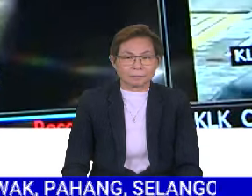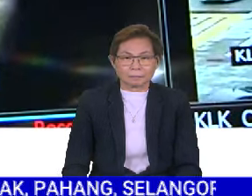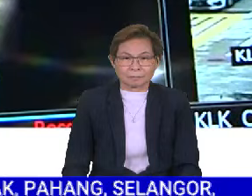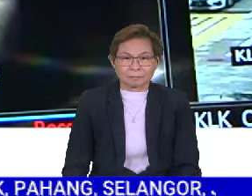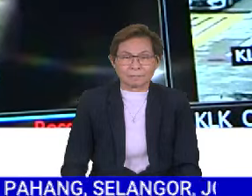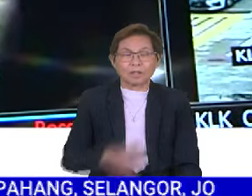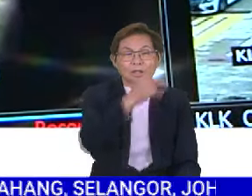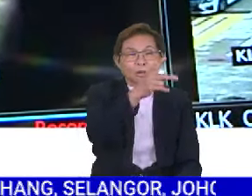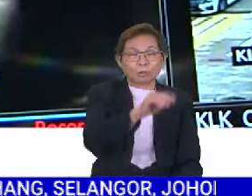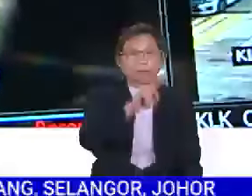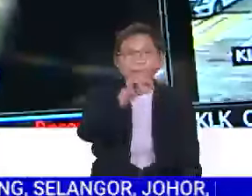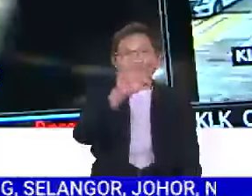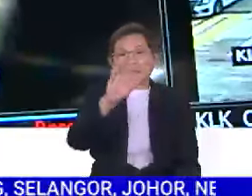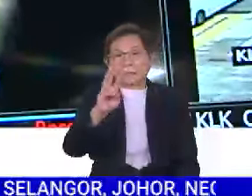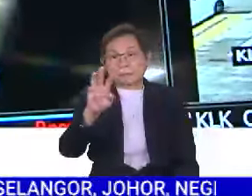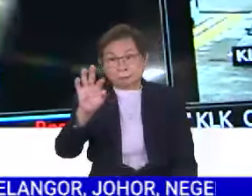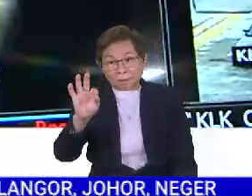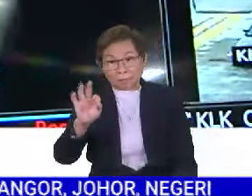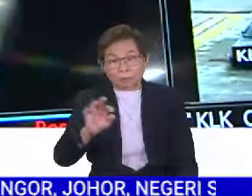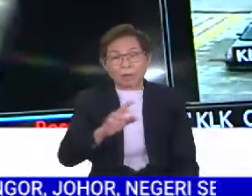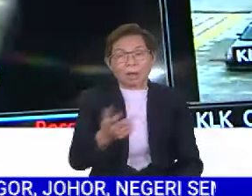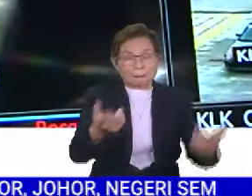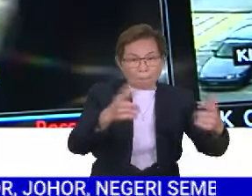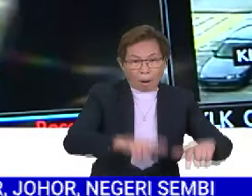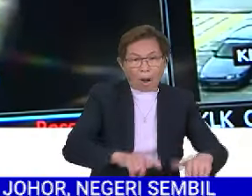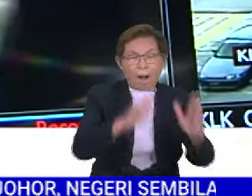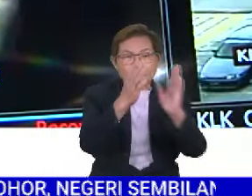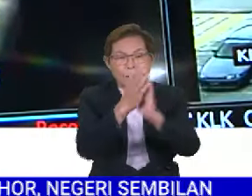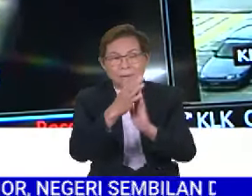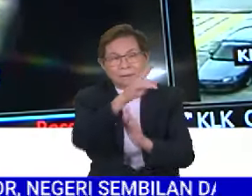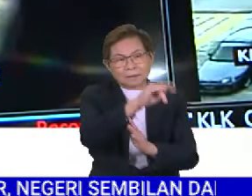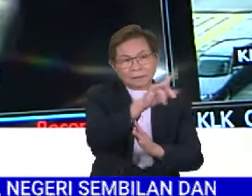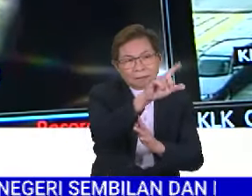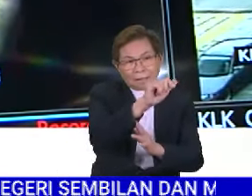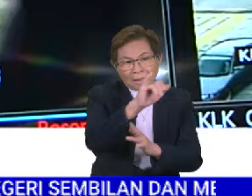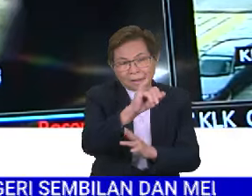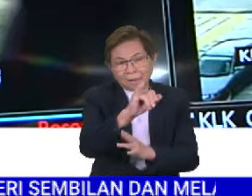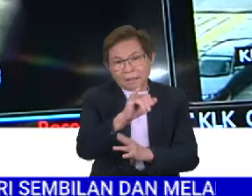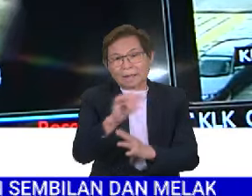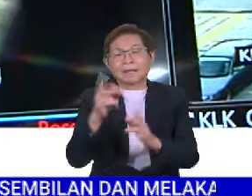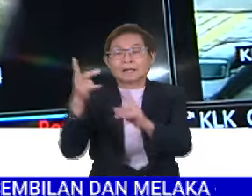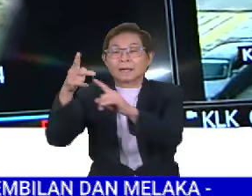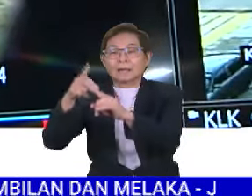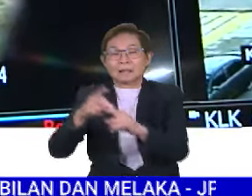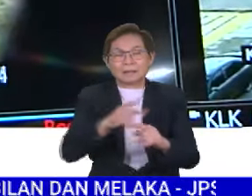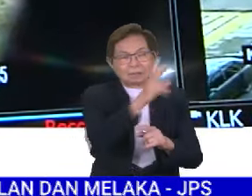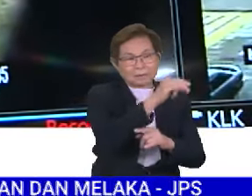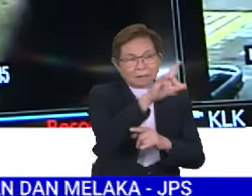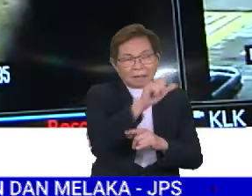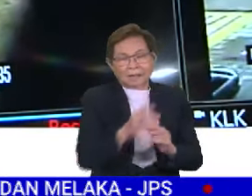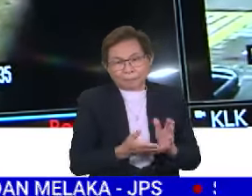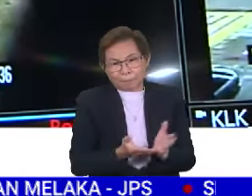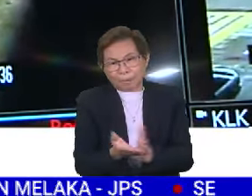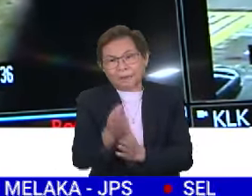iaitu di kilometer 269 yang berlaku di antara bandar Nilai yang di antara Nilai kepada ke